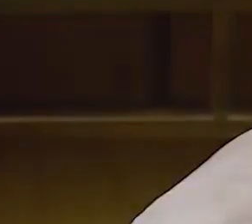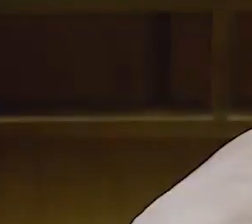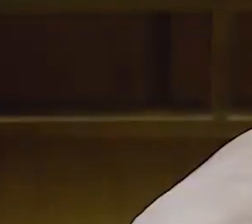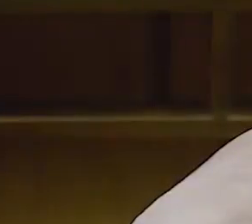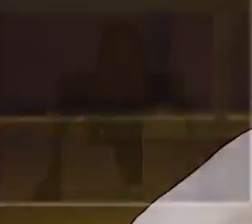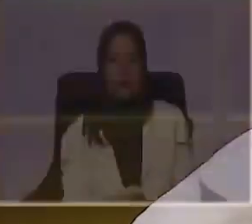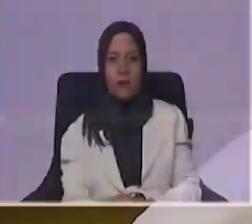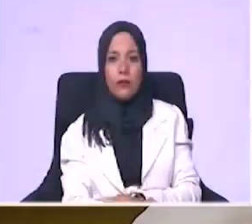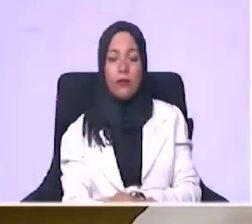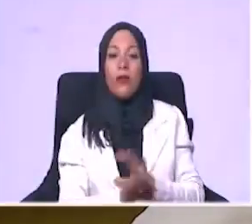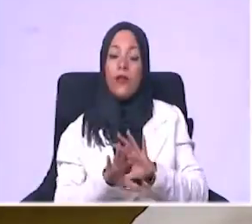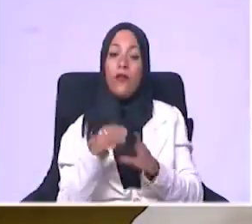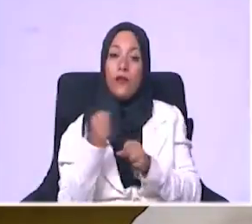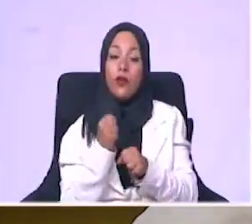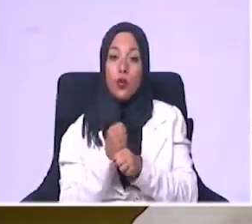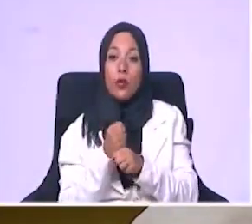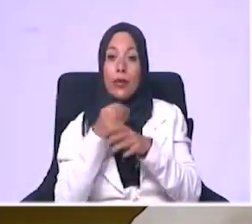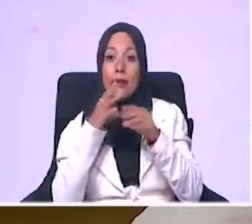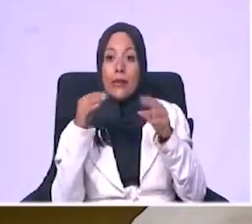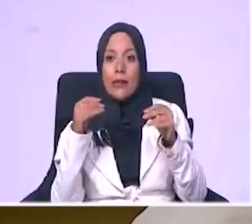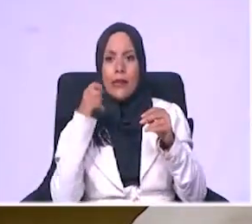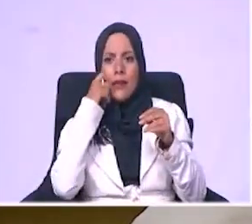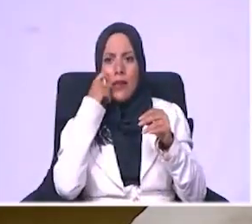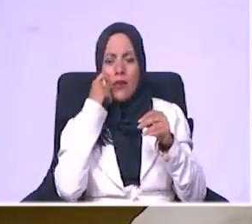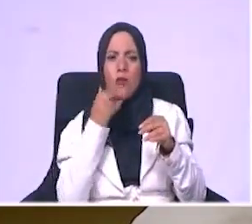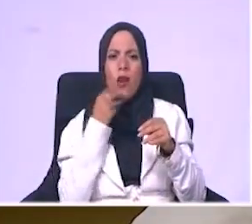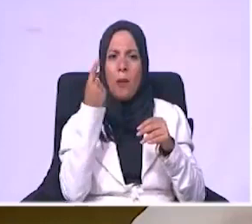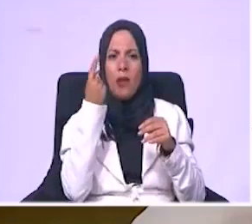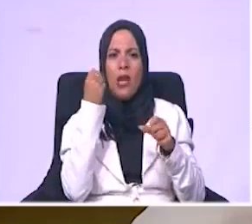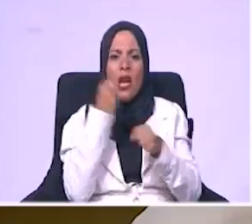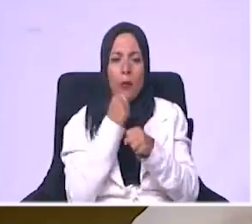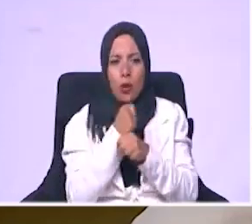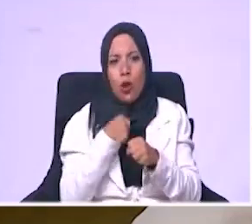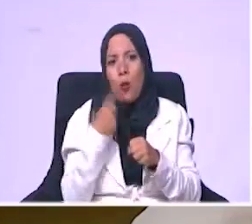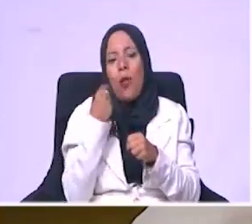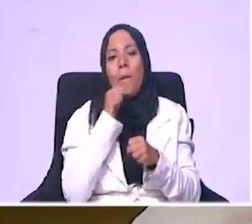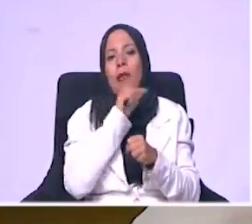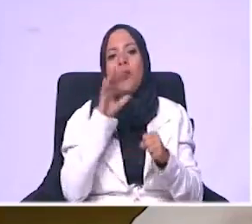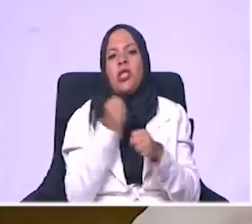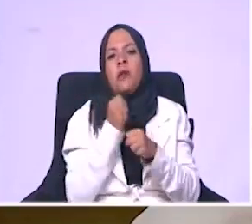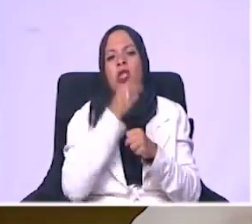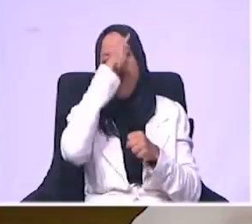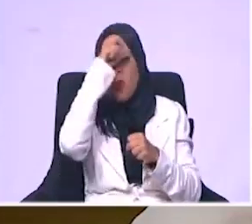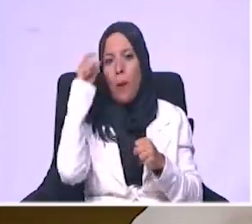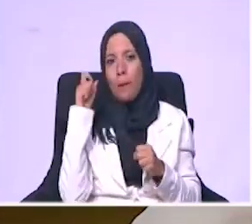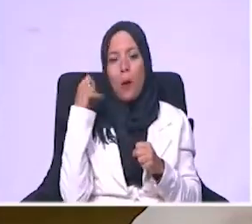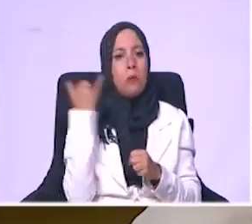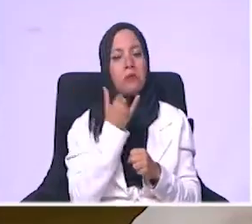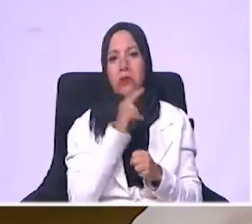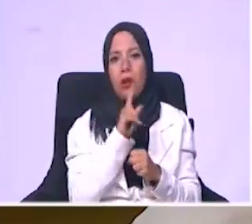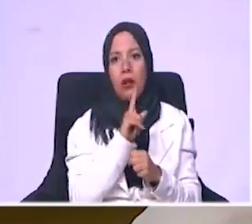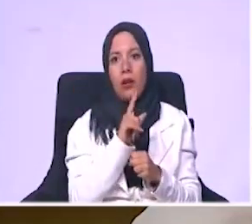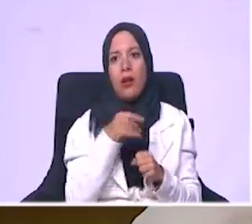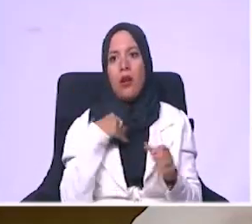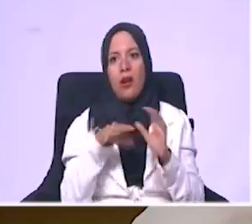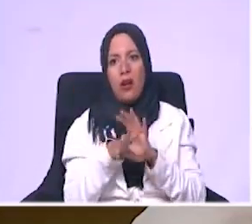في مهن كتير كانت وما زالت حكر على الرجال يعني ما نقدرش نتخيلها بدون الرجل يعني بيتحمل